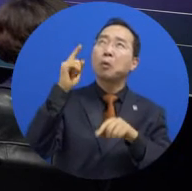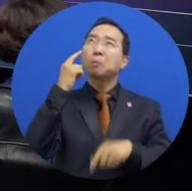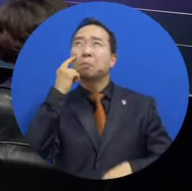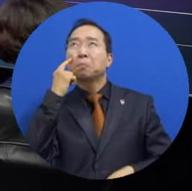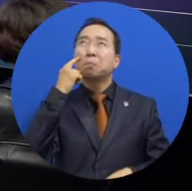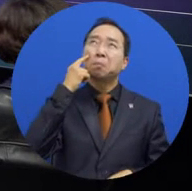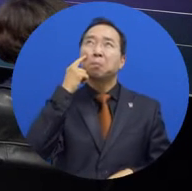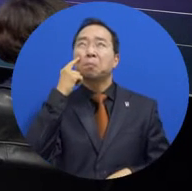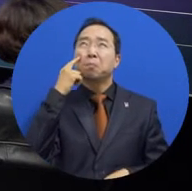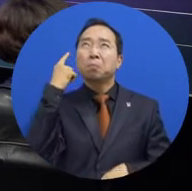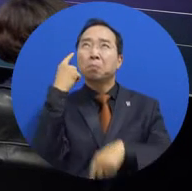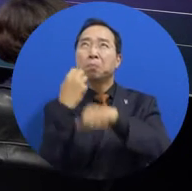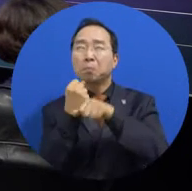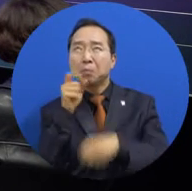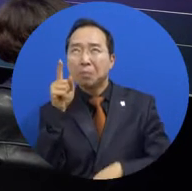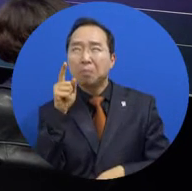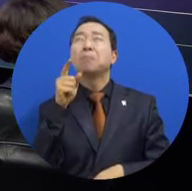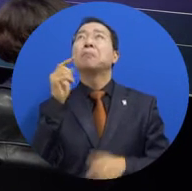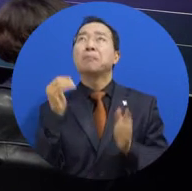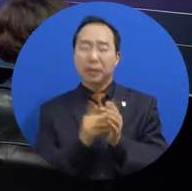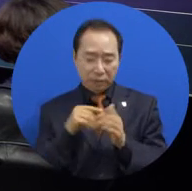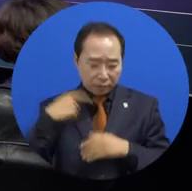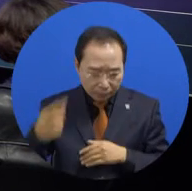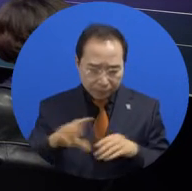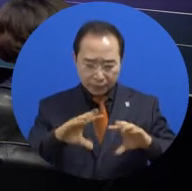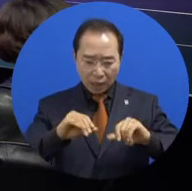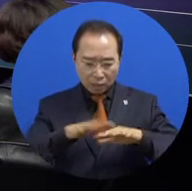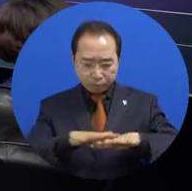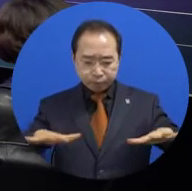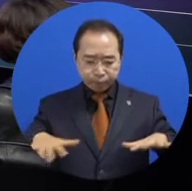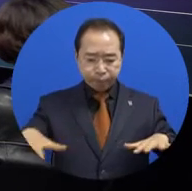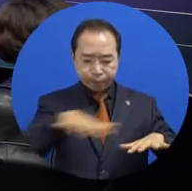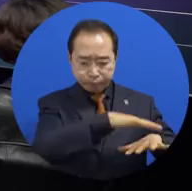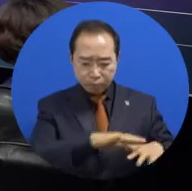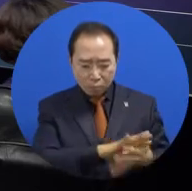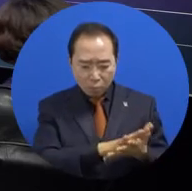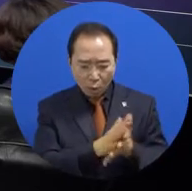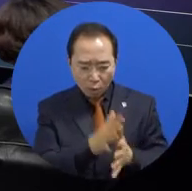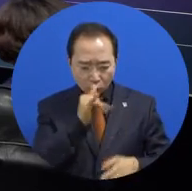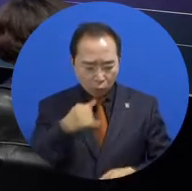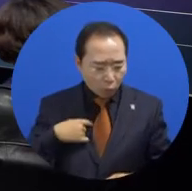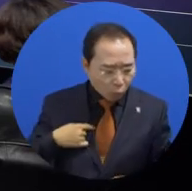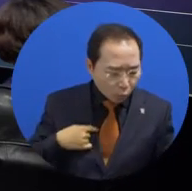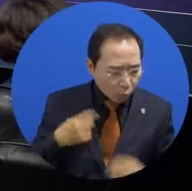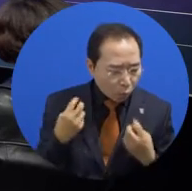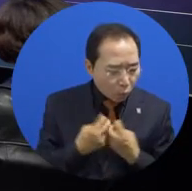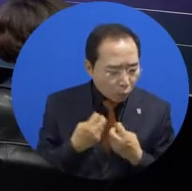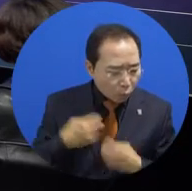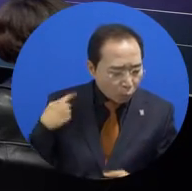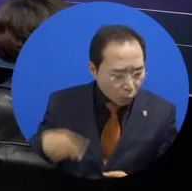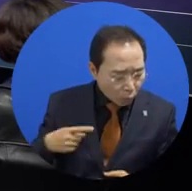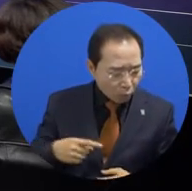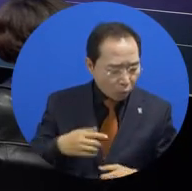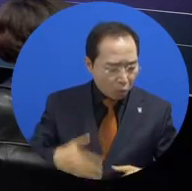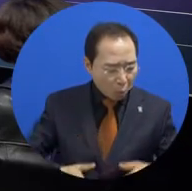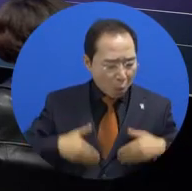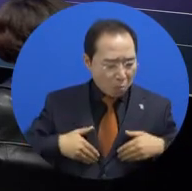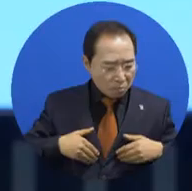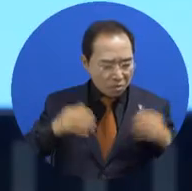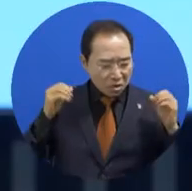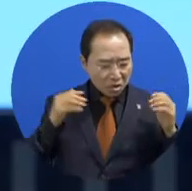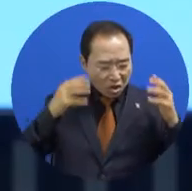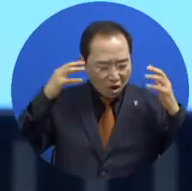징조를 읽어내는 거예요. 그걸 보고 아, 땅이 변하네. 땅이 어떻게 변하지? 이치를